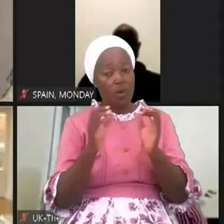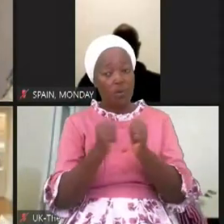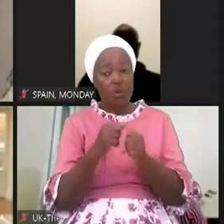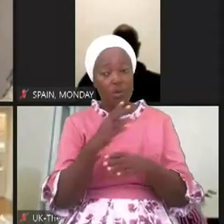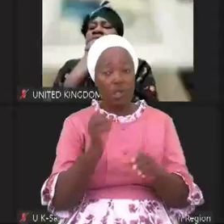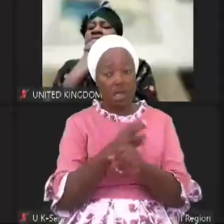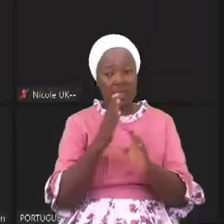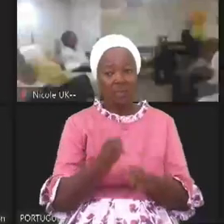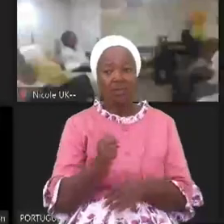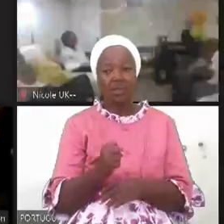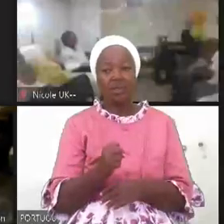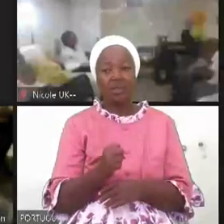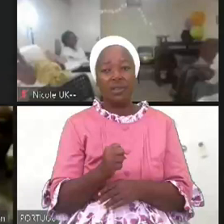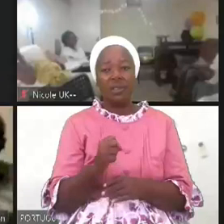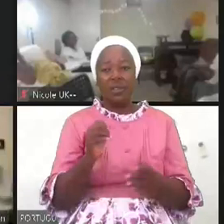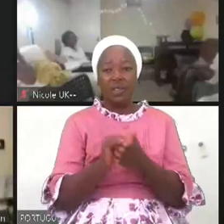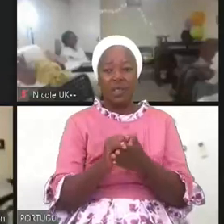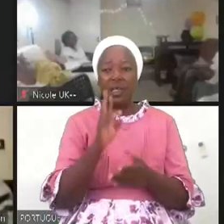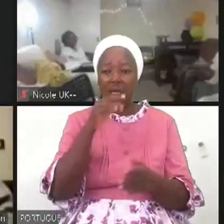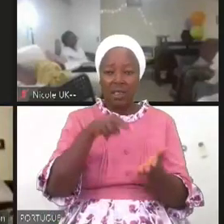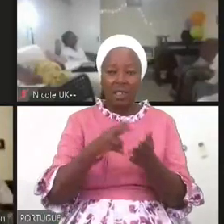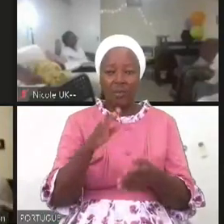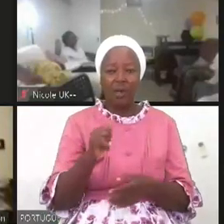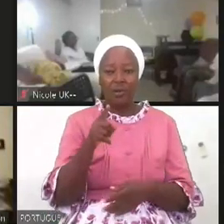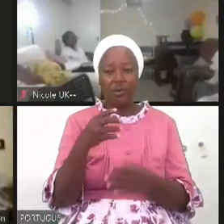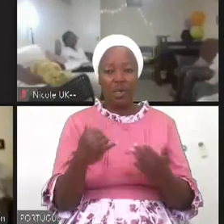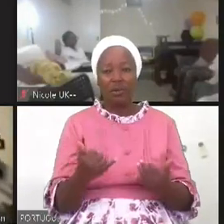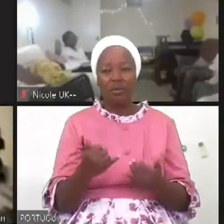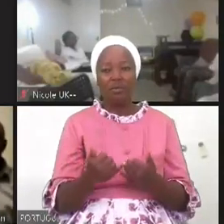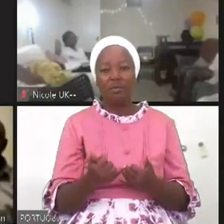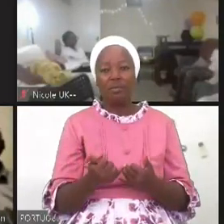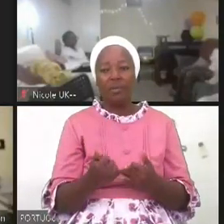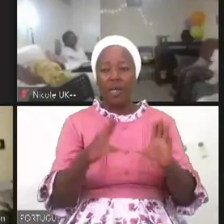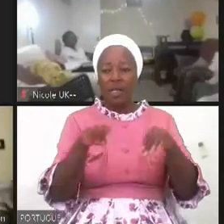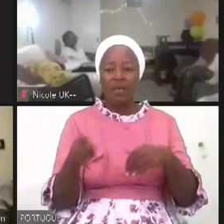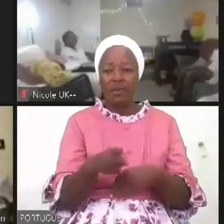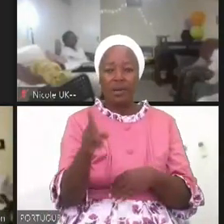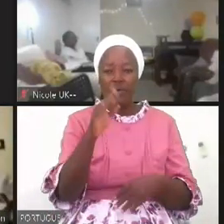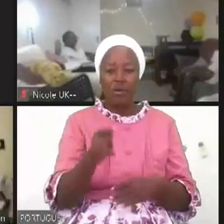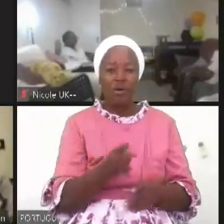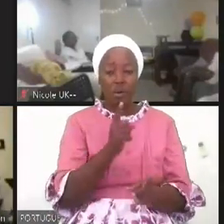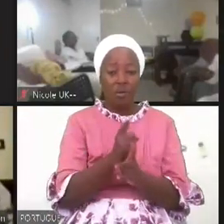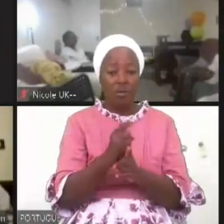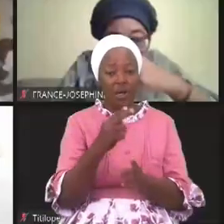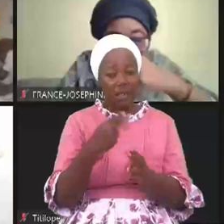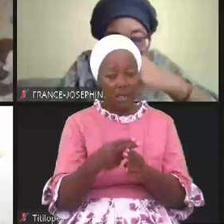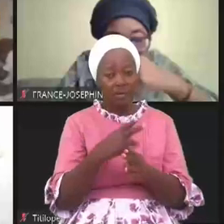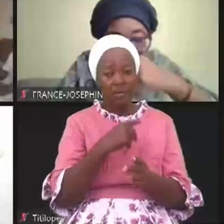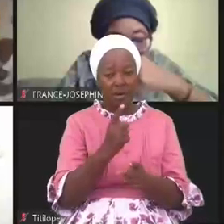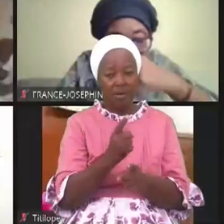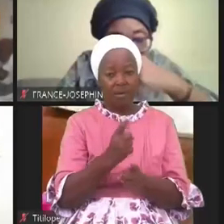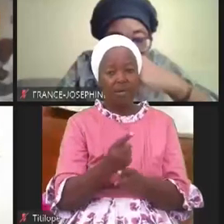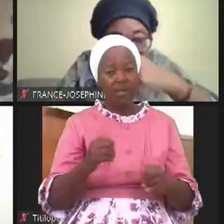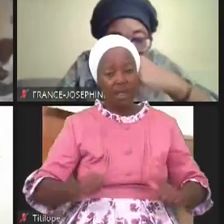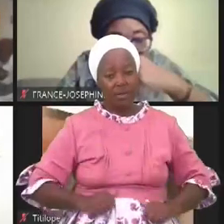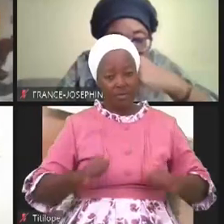Coopérez avec les conseillers, n'importe où vous êtes. Vous qui avez levé vos mains et qui avez donné votre vie au Seigneur ce soir, donnez vos informations correctes,